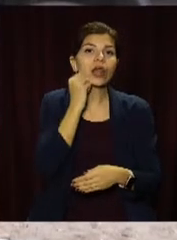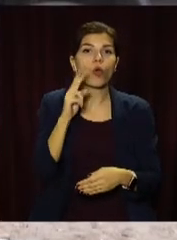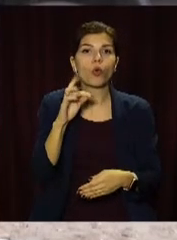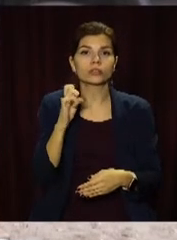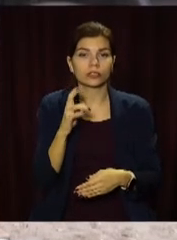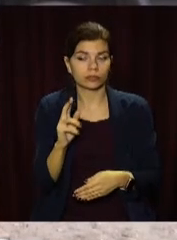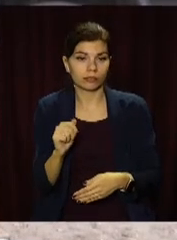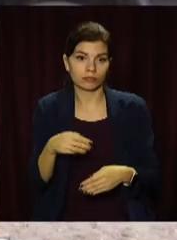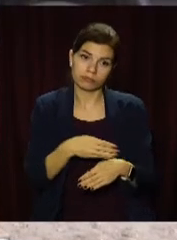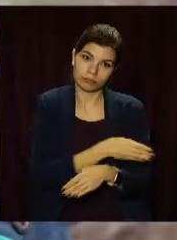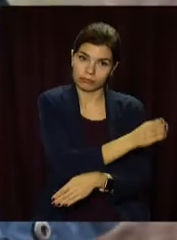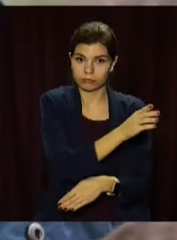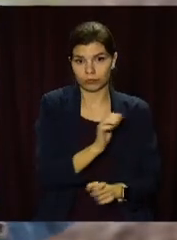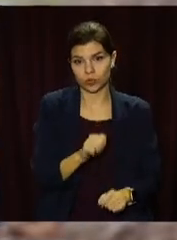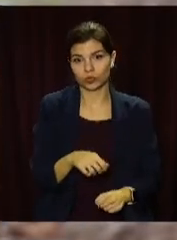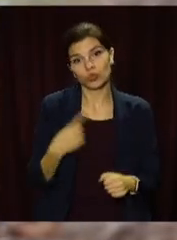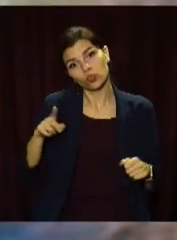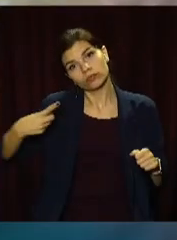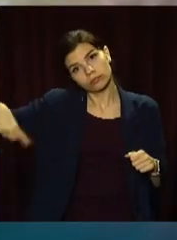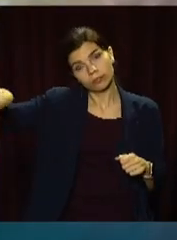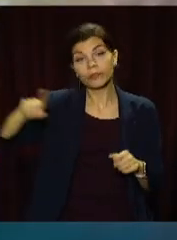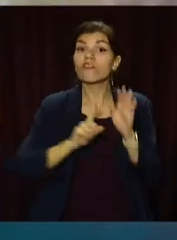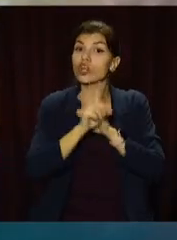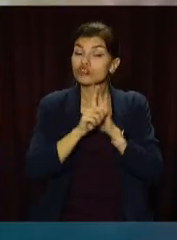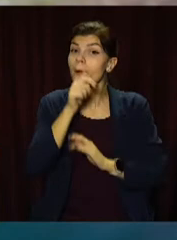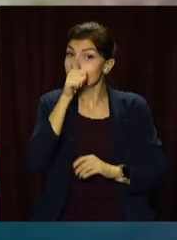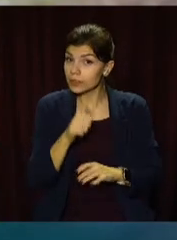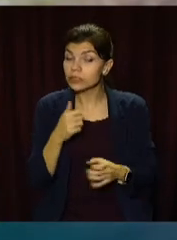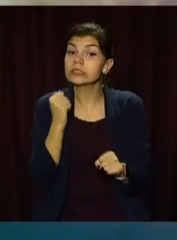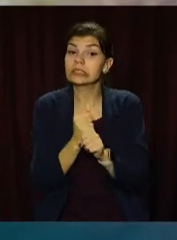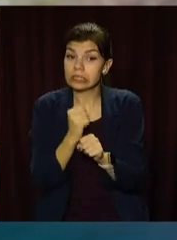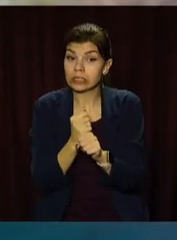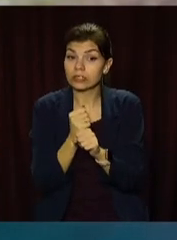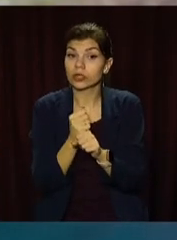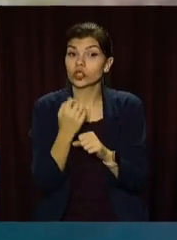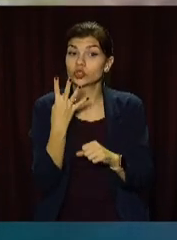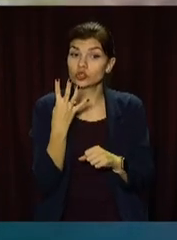Святослава Хороброго. С начала месяца сделано